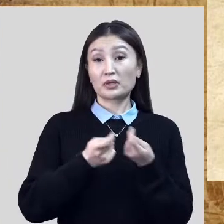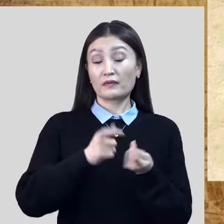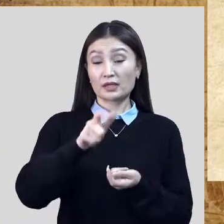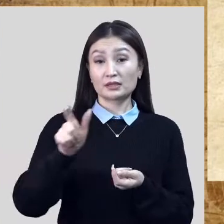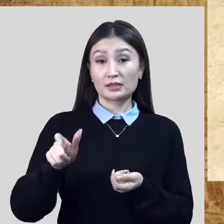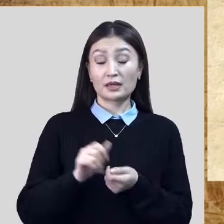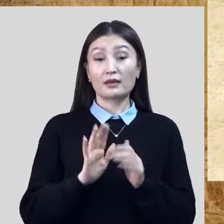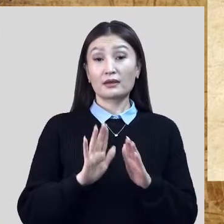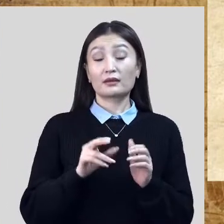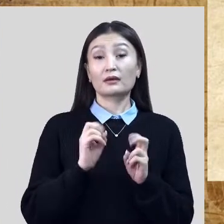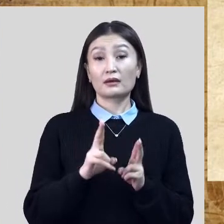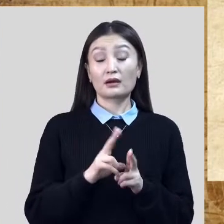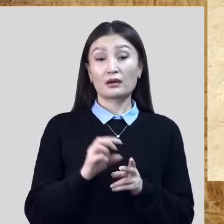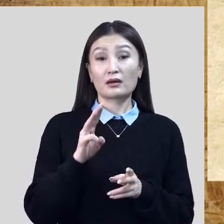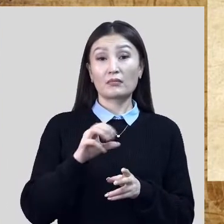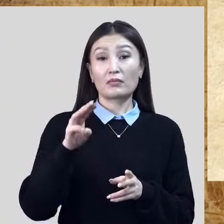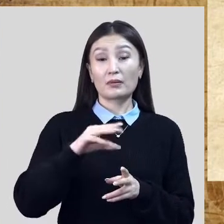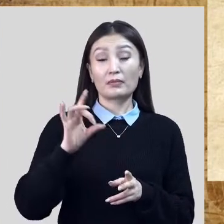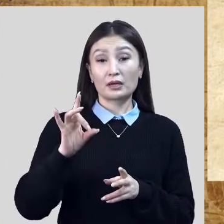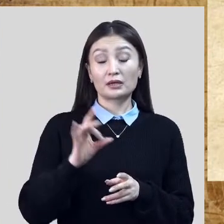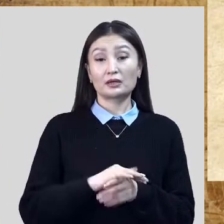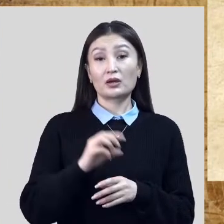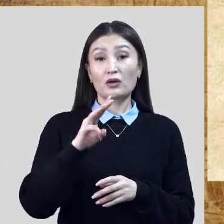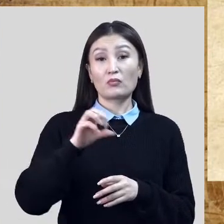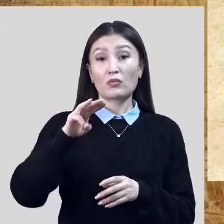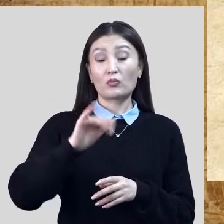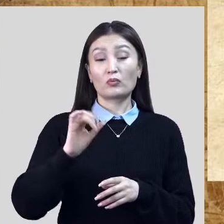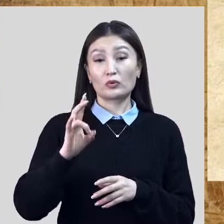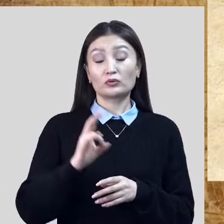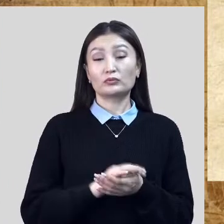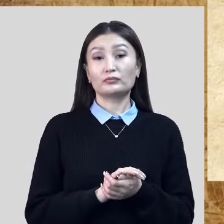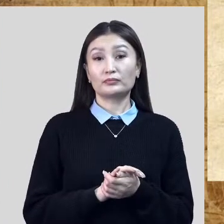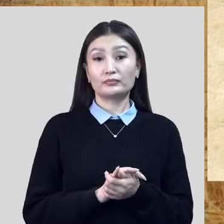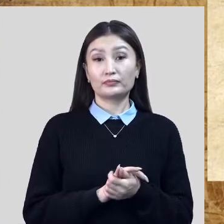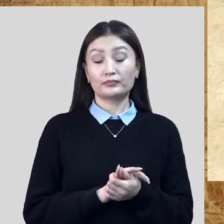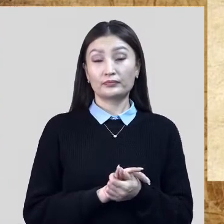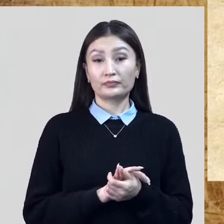предводителей, таких как Мамыр Мерген, Мамун Шамурзак Улу.